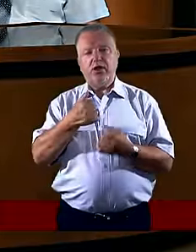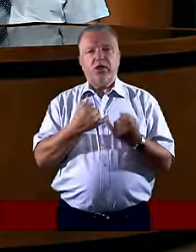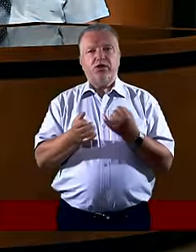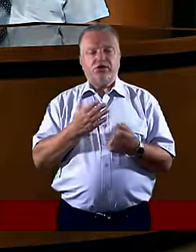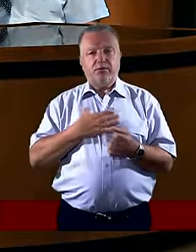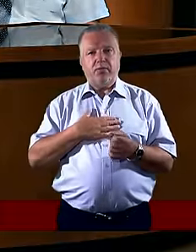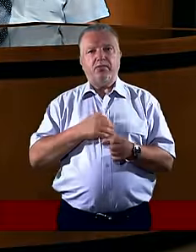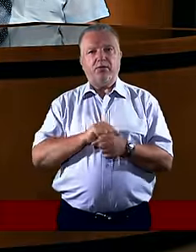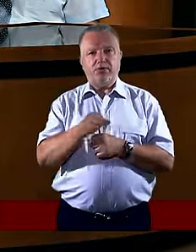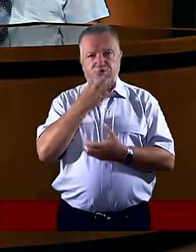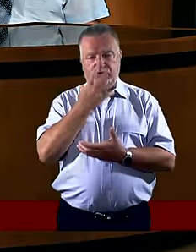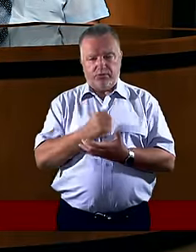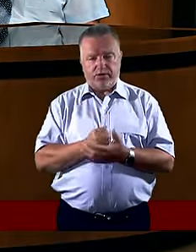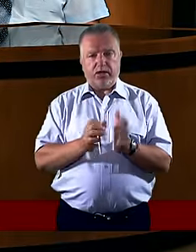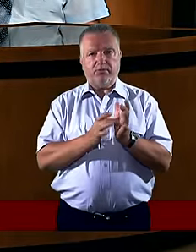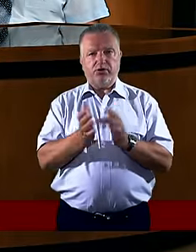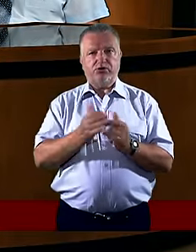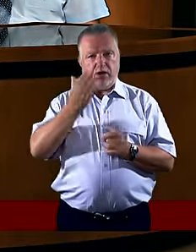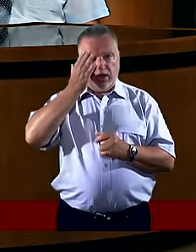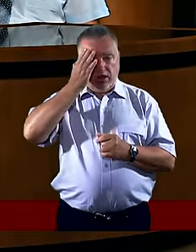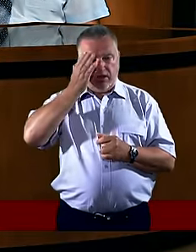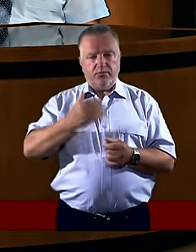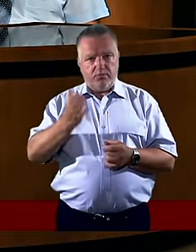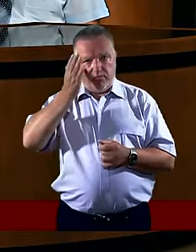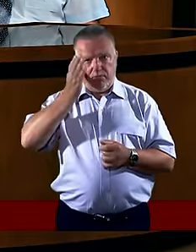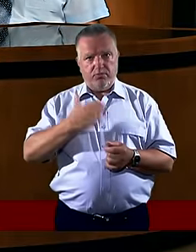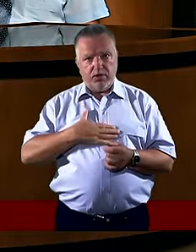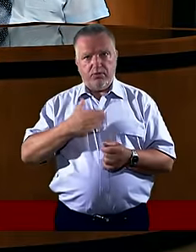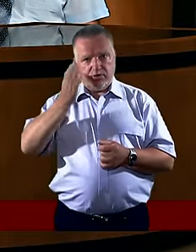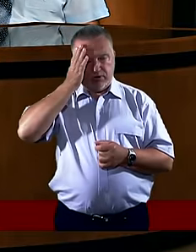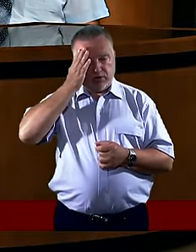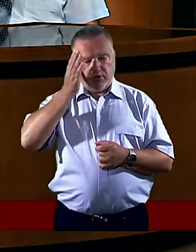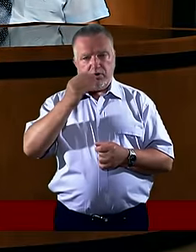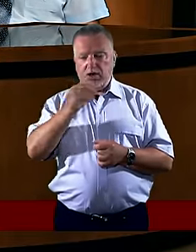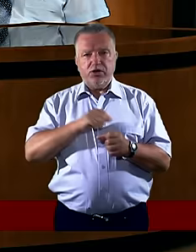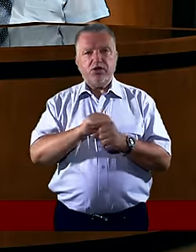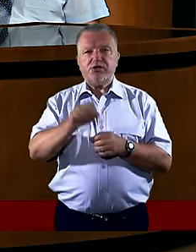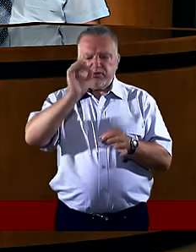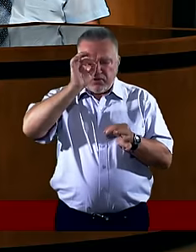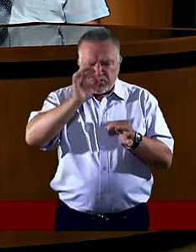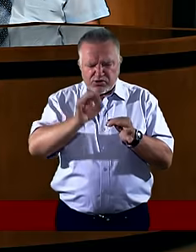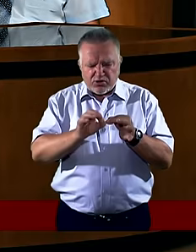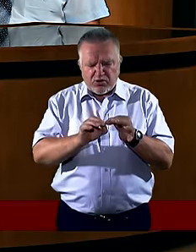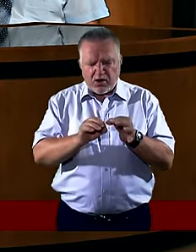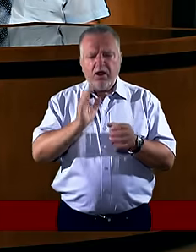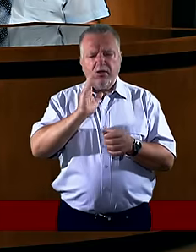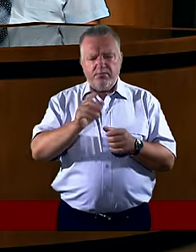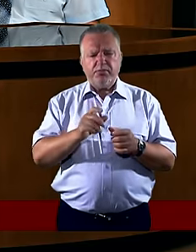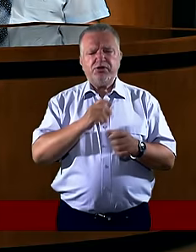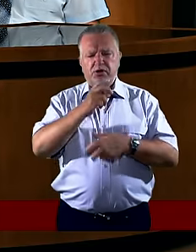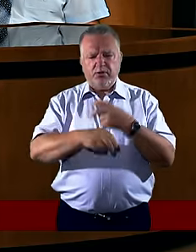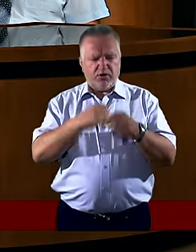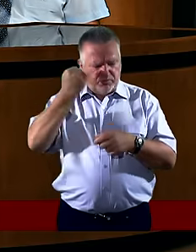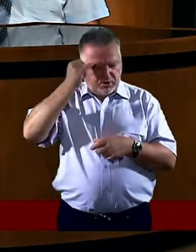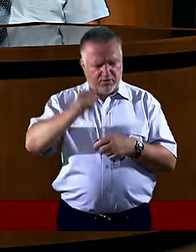Kiedy mamy być takimi świadkami Pana Jezusa, to miejmy świadomość, nie jesteśmy idealni. Nie. I będziemy popełniali błędy.